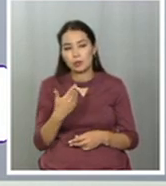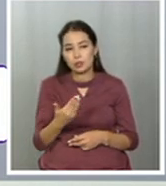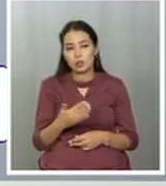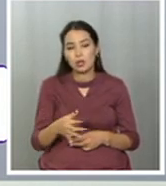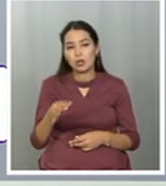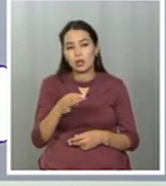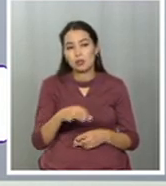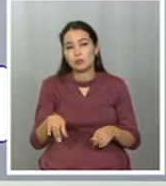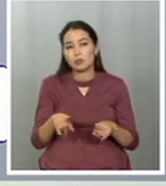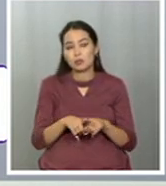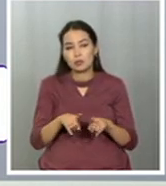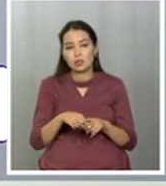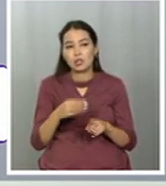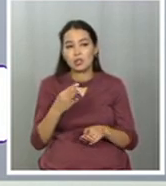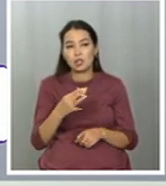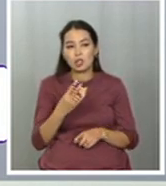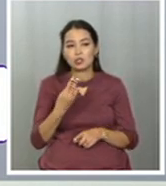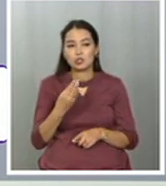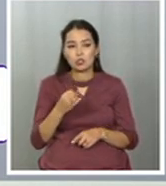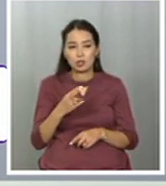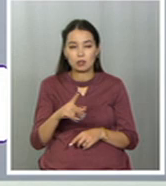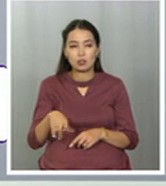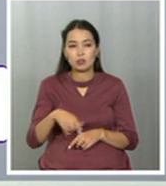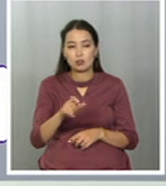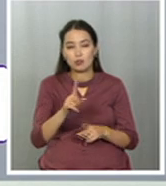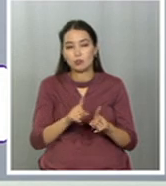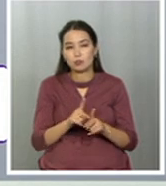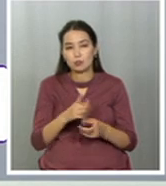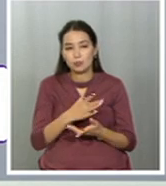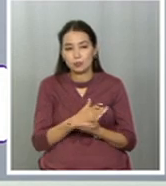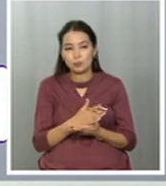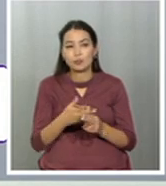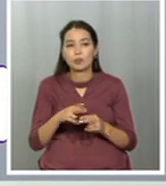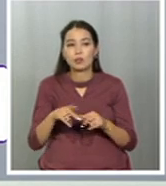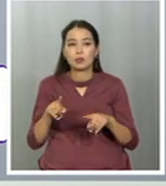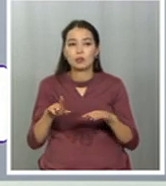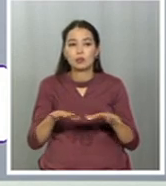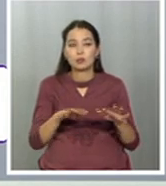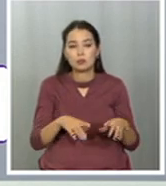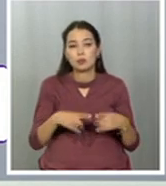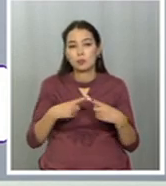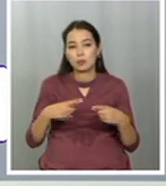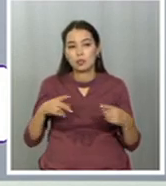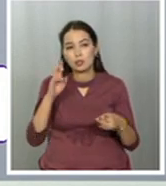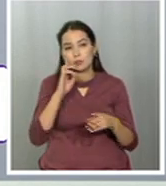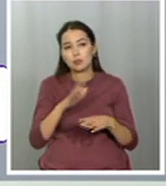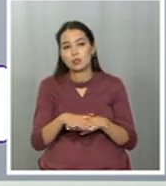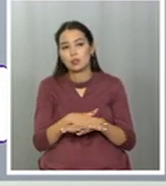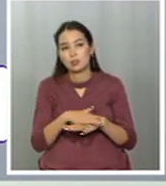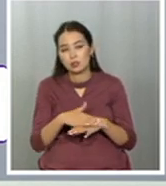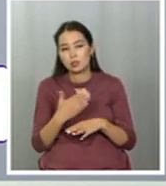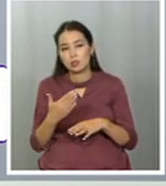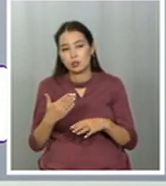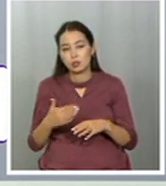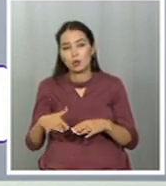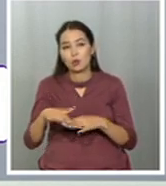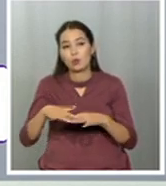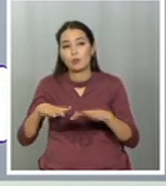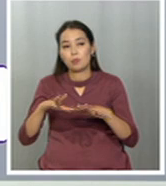арқылы солтүстік мұзды мұхитқа барып құйылады. Яғни бұл өз кезегінде басқа мемлекет аумағындағы бүкіл